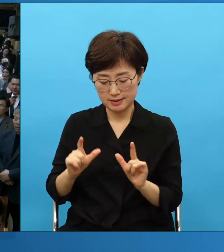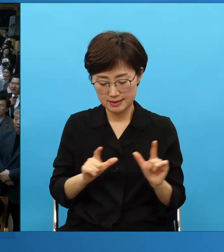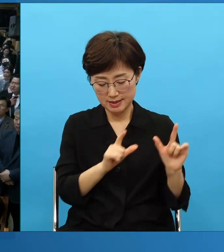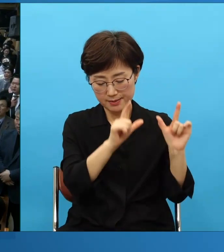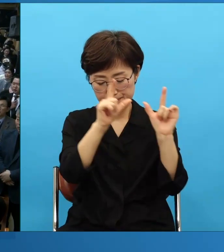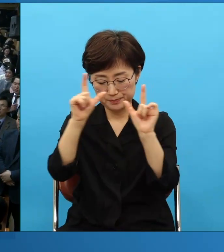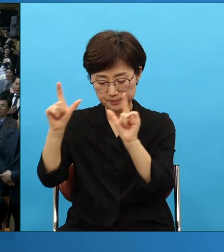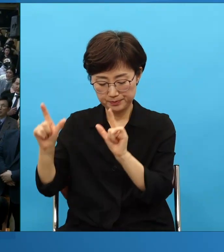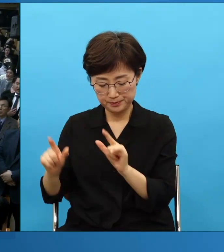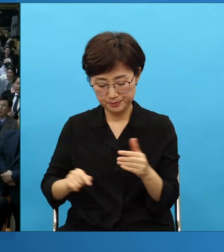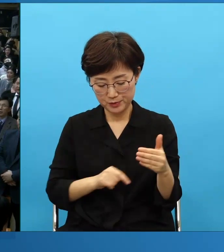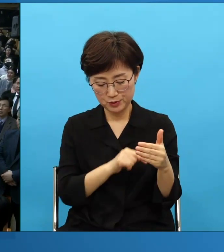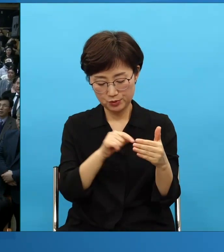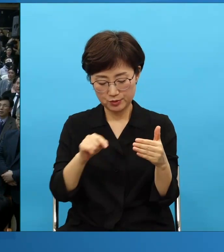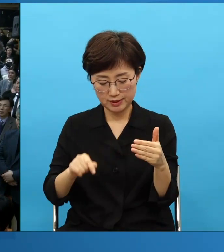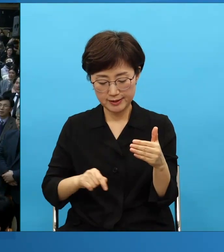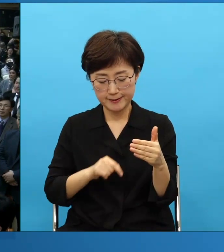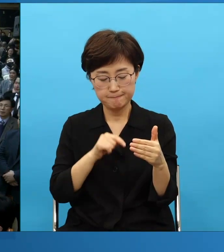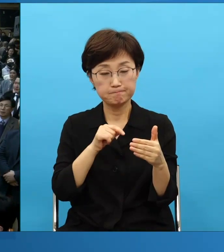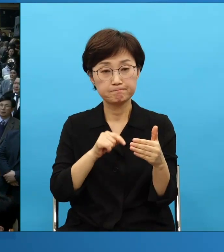나의 삶 속에